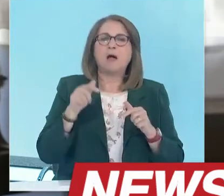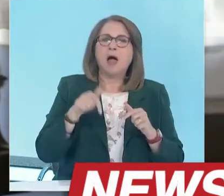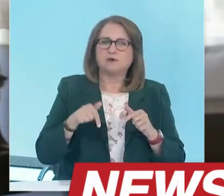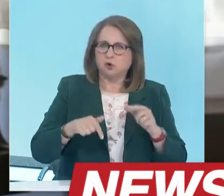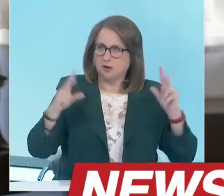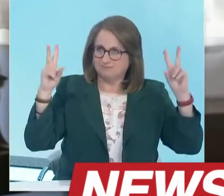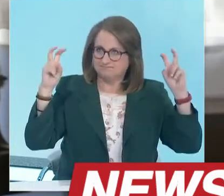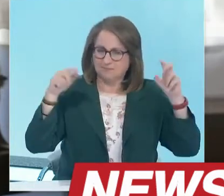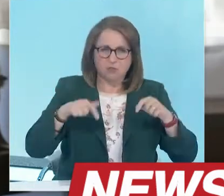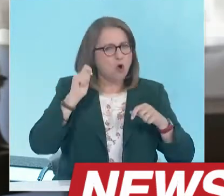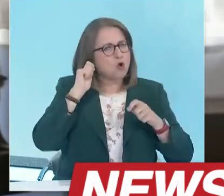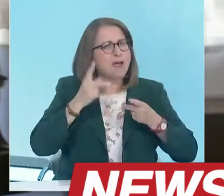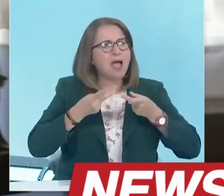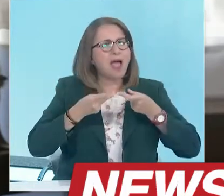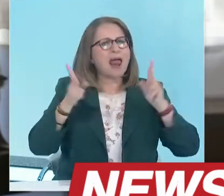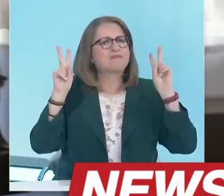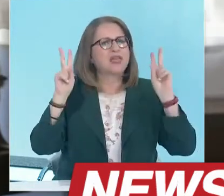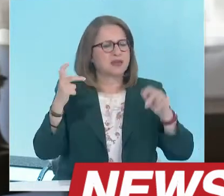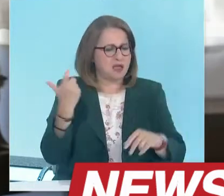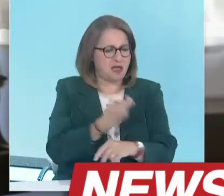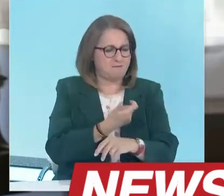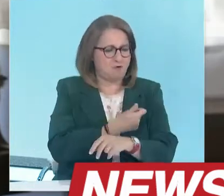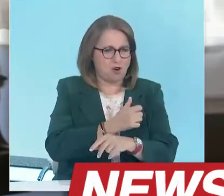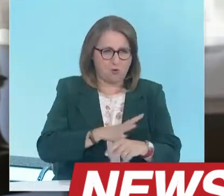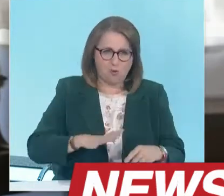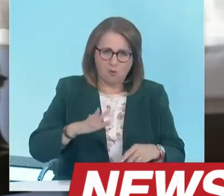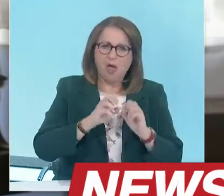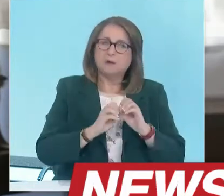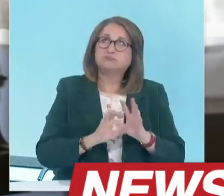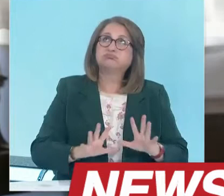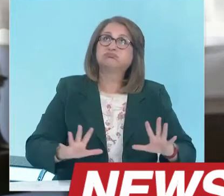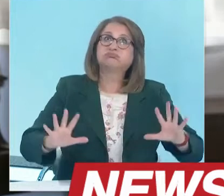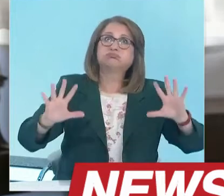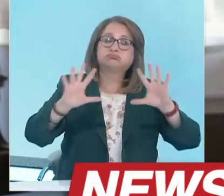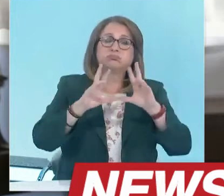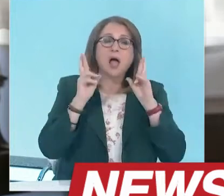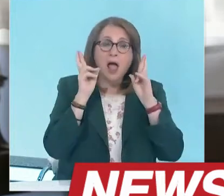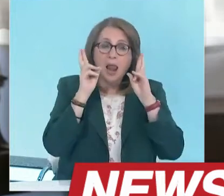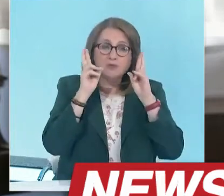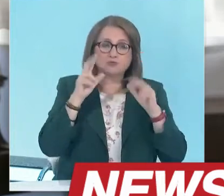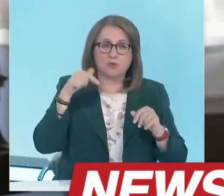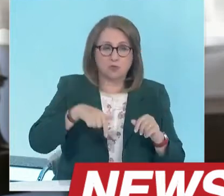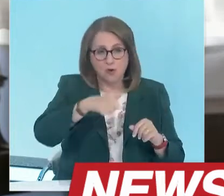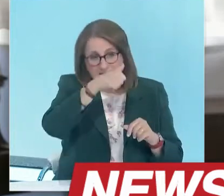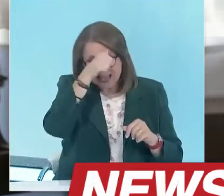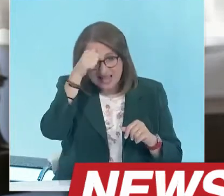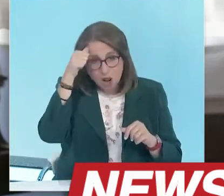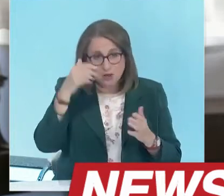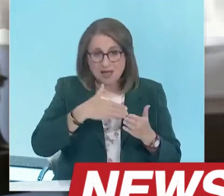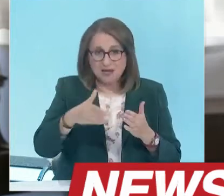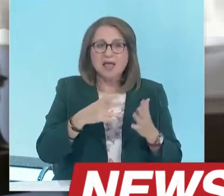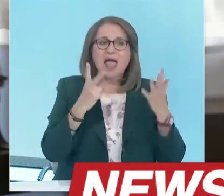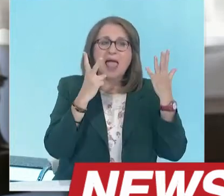και ένοχο για όλα τα δεινά του τόπου. Ο Κυριάκος Μητσοτάκης στο χθεσινό διάγγελμά του παρουσίασε τους πολίτες που δεν έχουν εμβολιαστεί